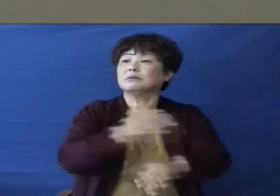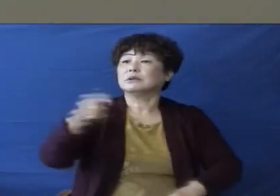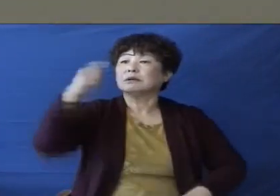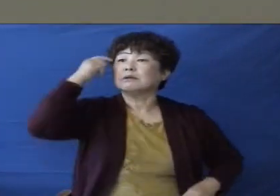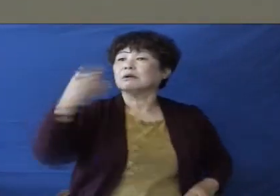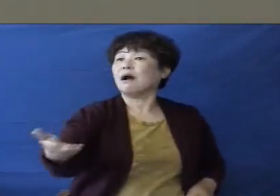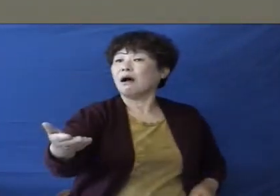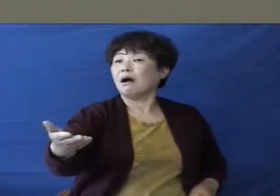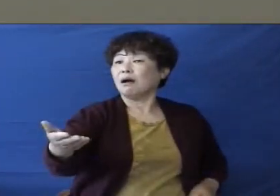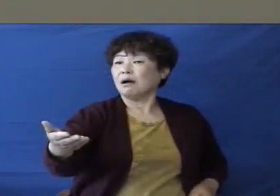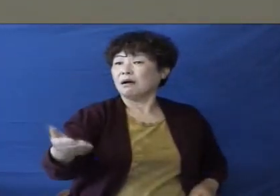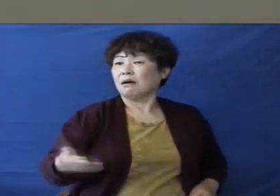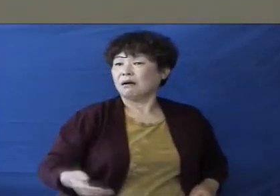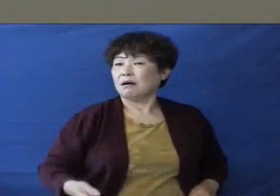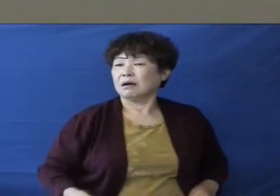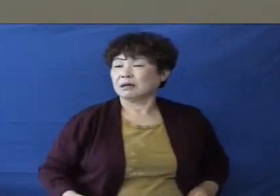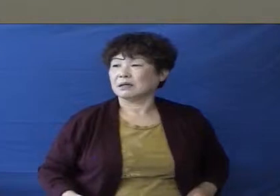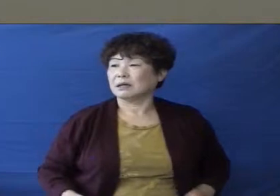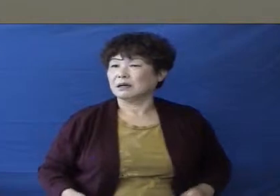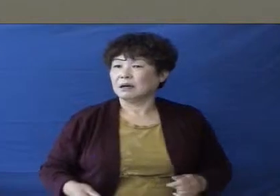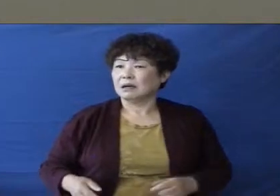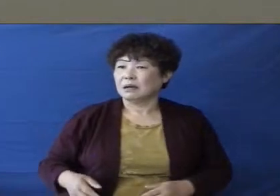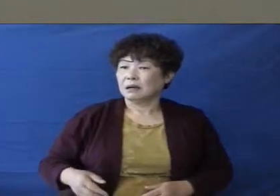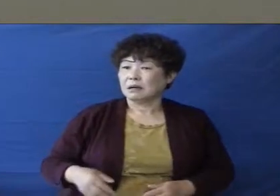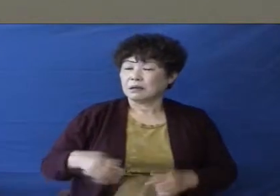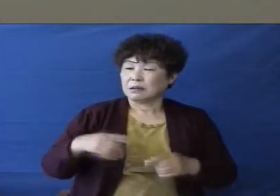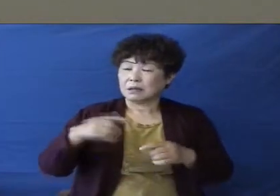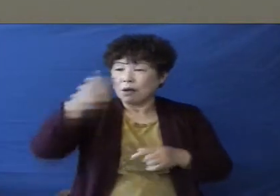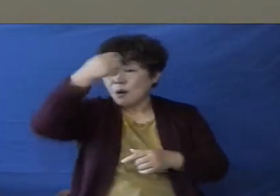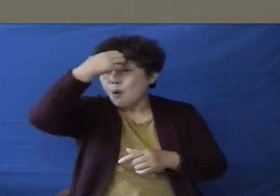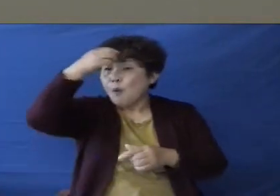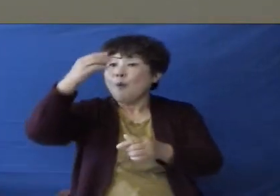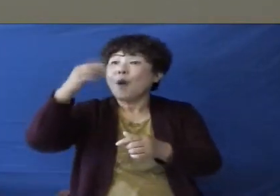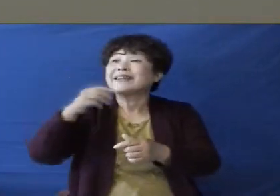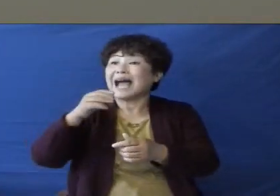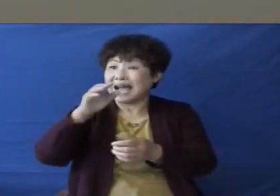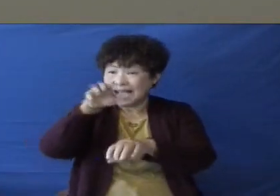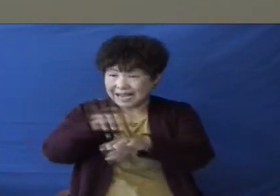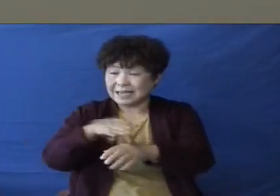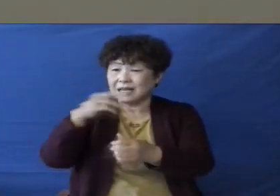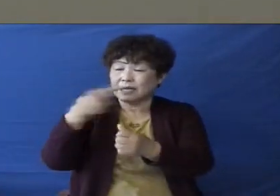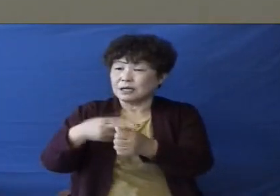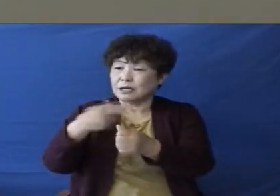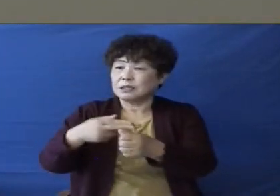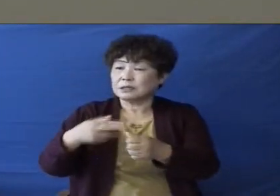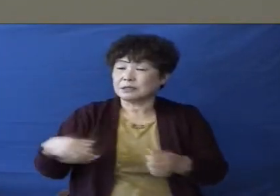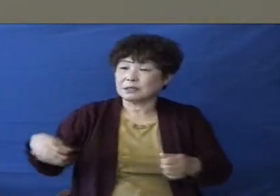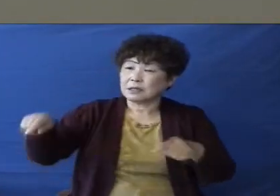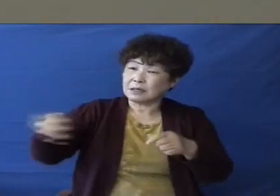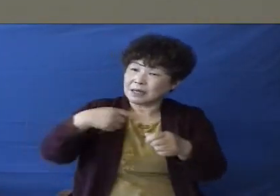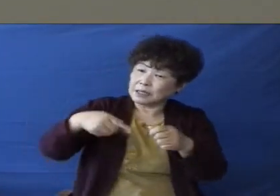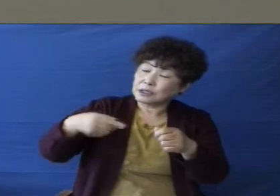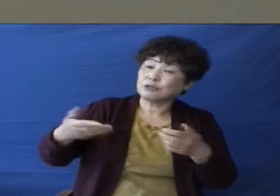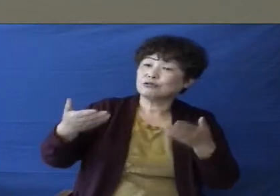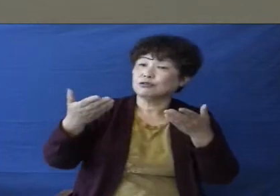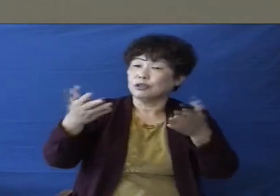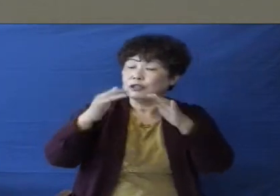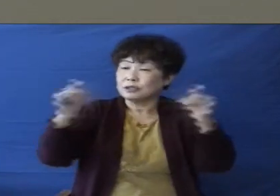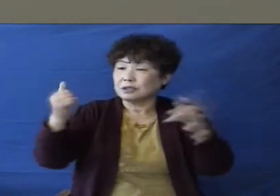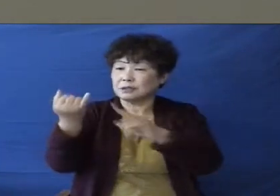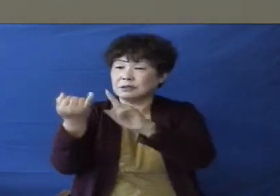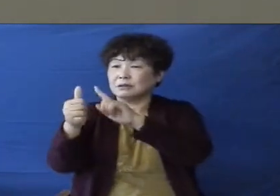위선 자들아 외식하는 자들아 이렇게 p 예수님께 책망을 받고 이 여인은